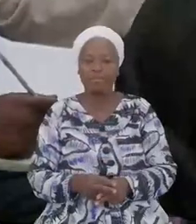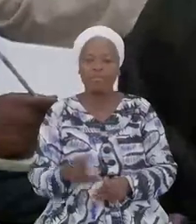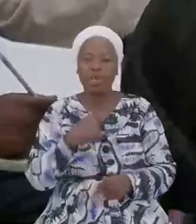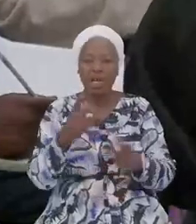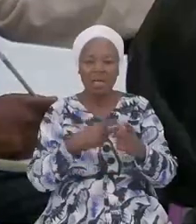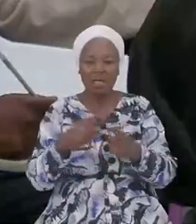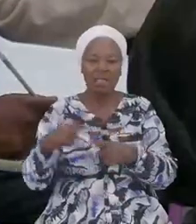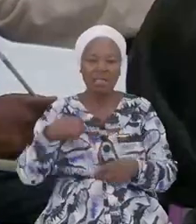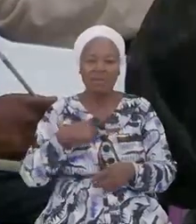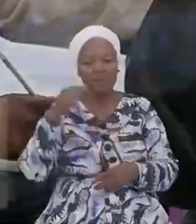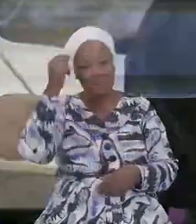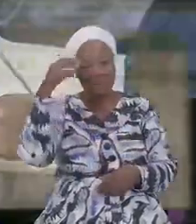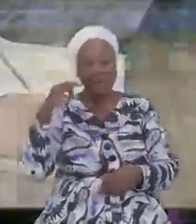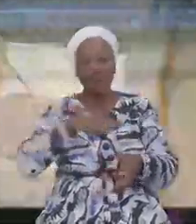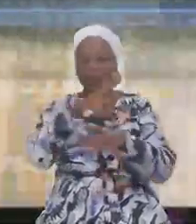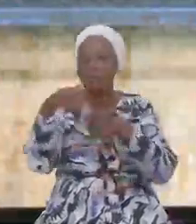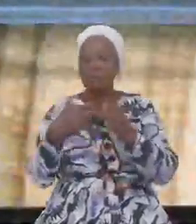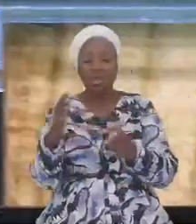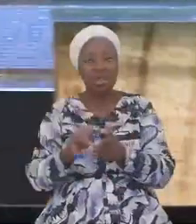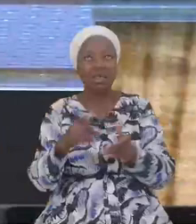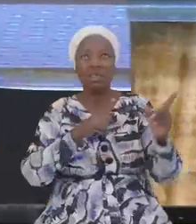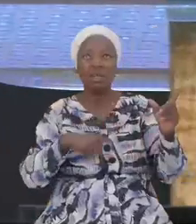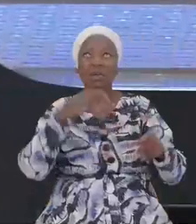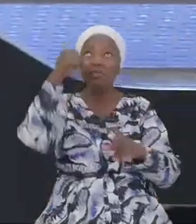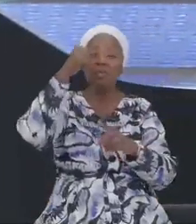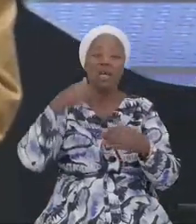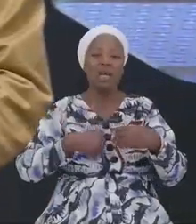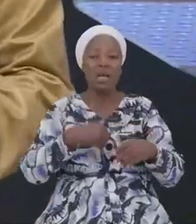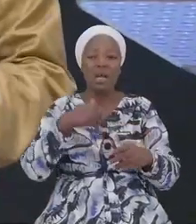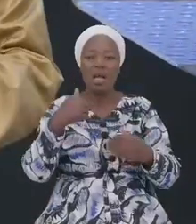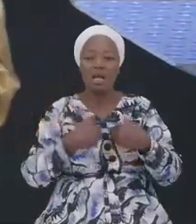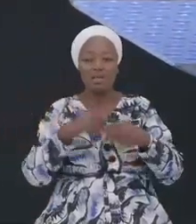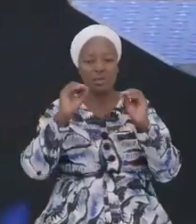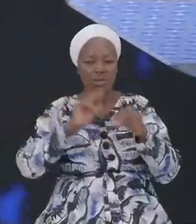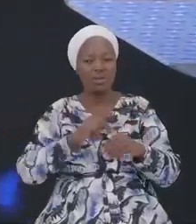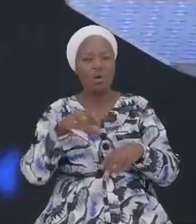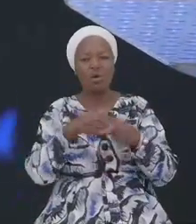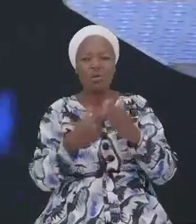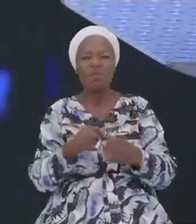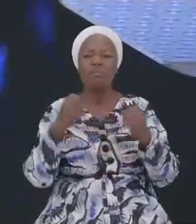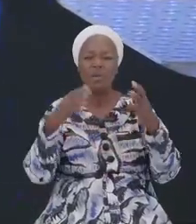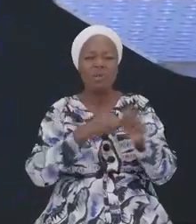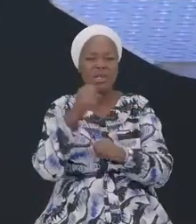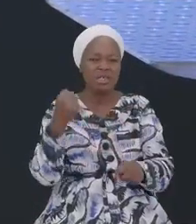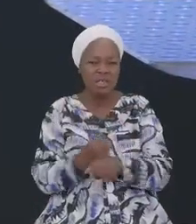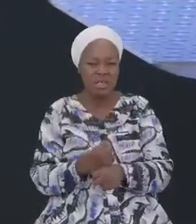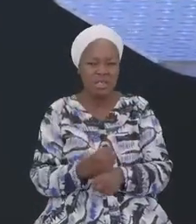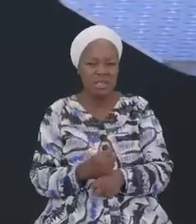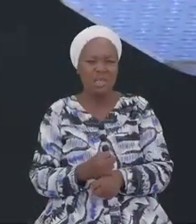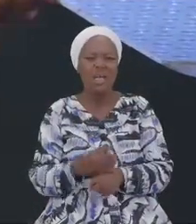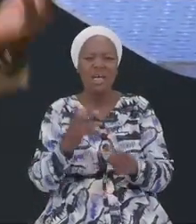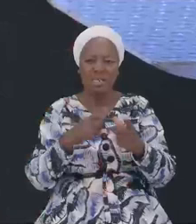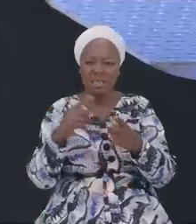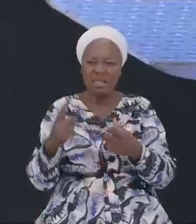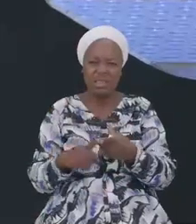Maintenant, quand nous pensons à toutes les choses que Dieu nous a enseignées depuis ces années, les choses que nous avons laissées tomber à